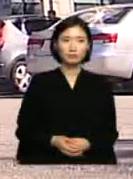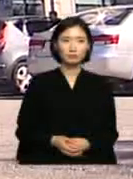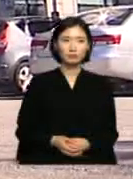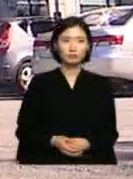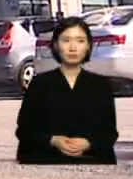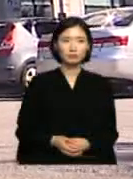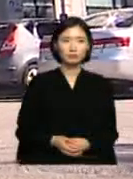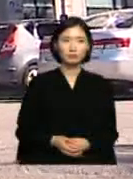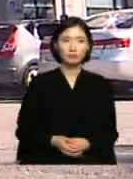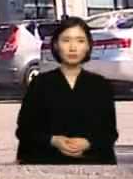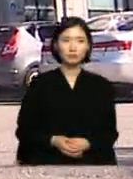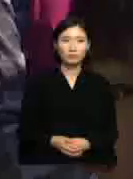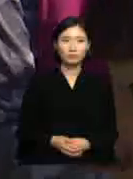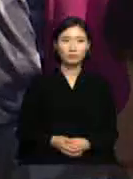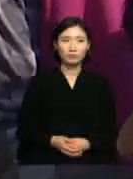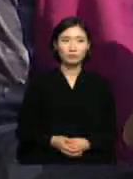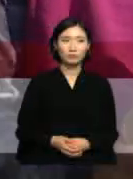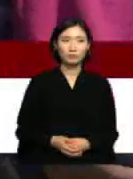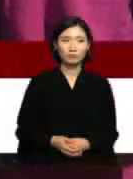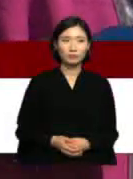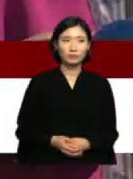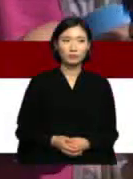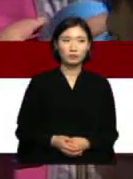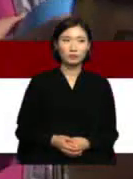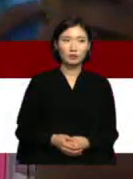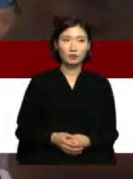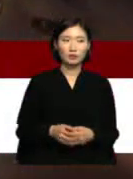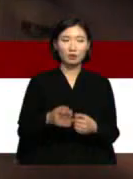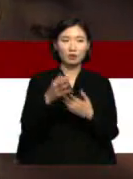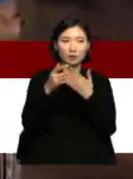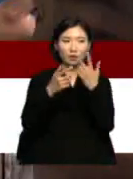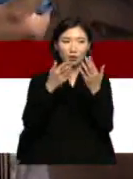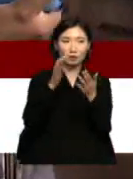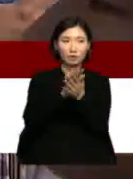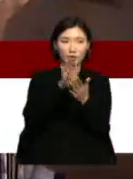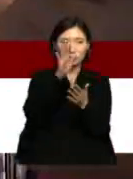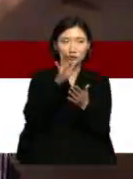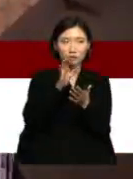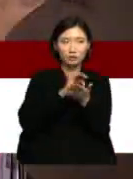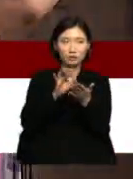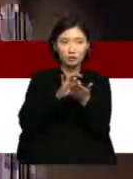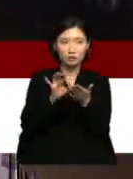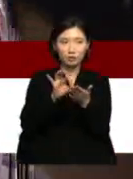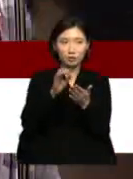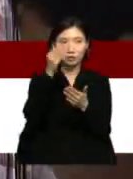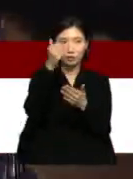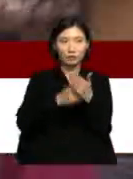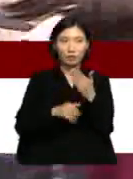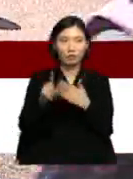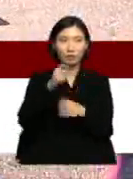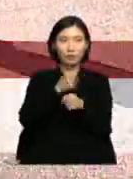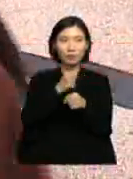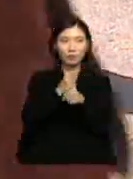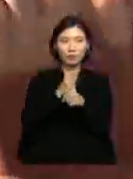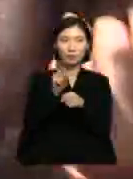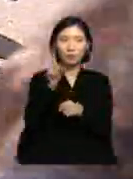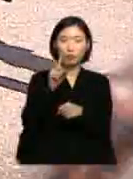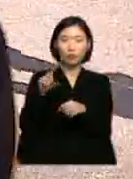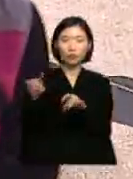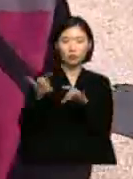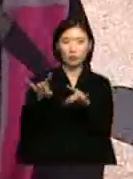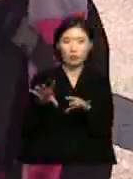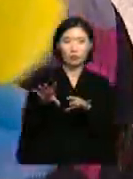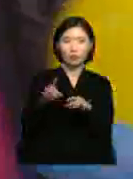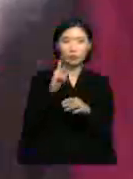열이 쓰고 나면 뭐 만들어요? 모르죠. 가르쳐줄게요. 전기를 만드는 거예요. 학생들이